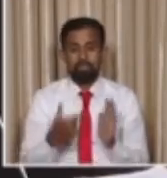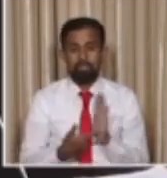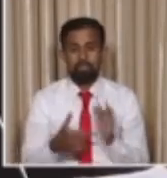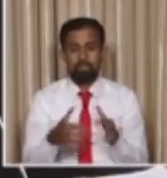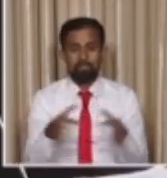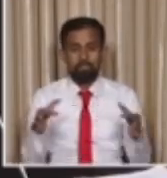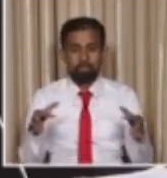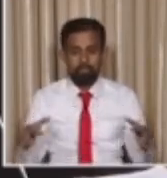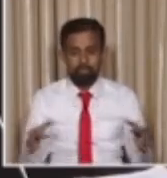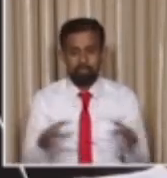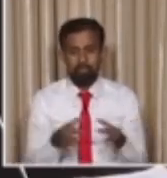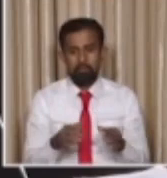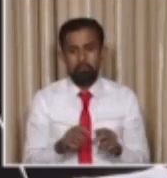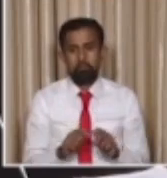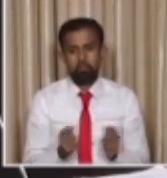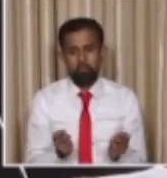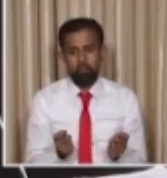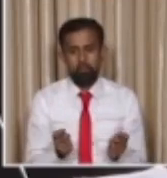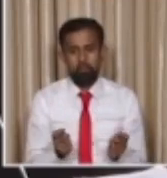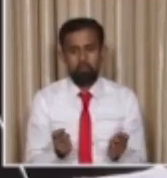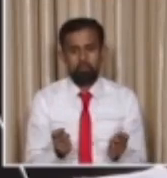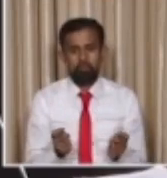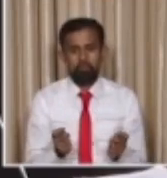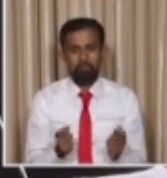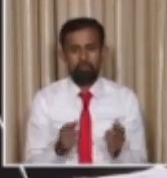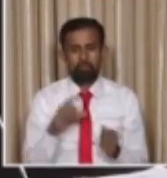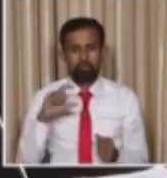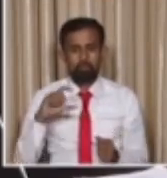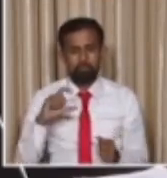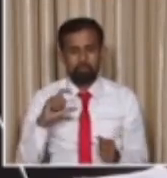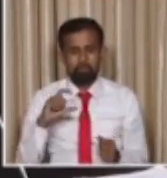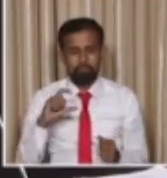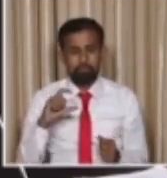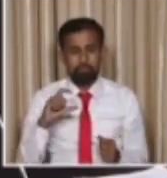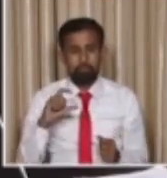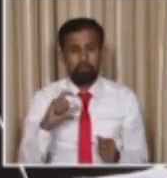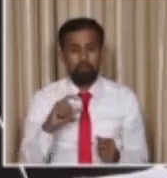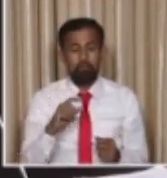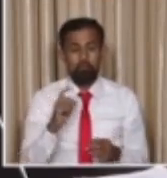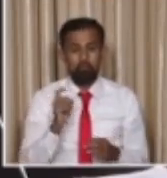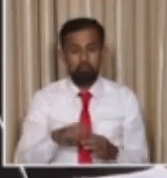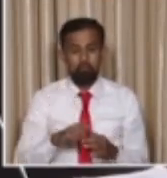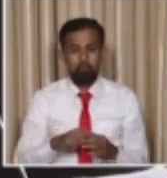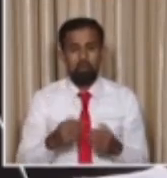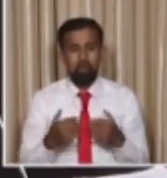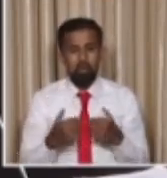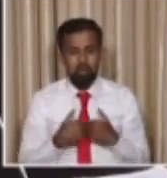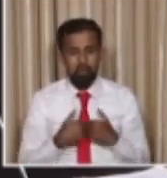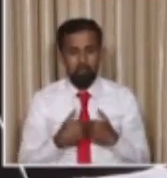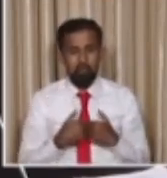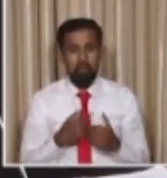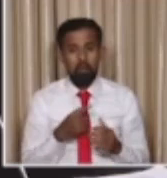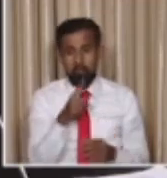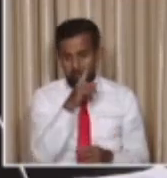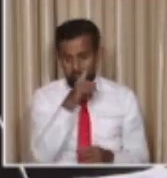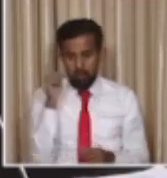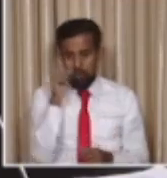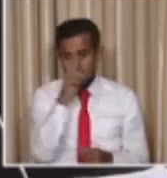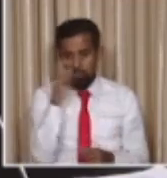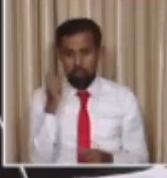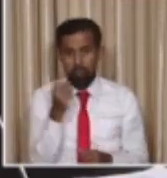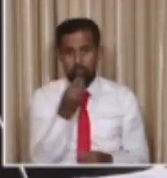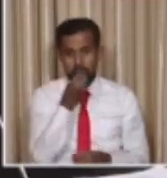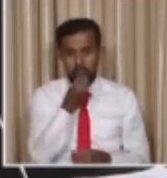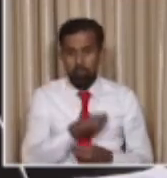ඇතුළු යන්ත්‍ර බොහොමයක් අඩපණයි. විශේෂයෙන්ම පිළිකා පිළිබඳ කාරණේදී මම අපි අත්ත වශයෙන්ම සෑම මාසිකම වගේ අපි දානයක්